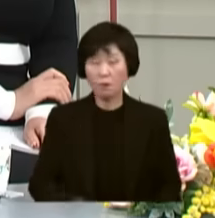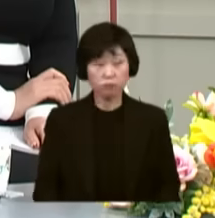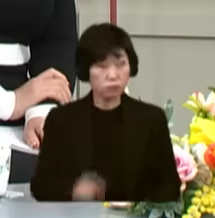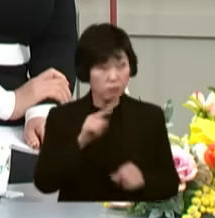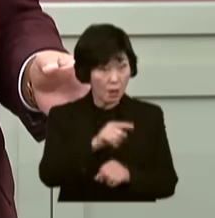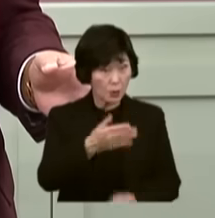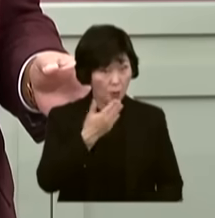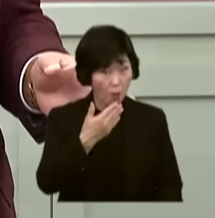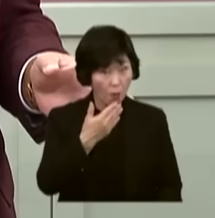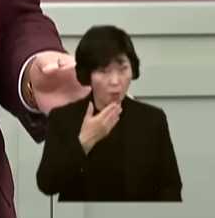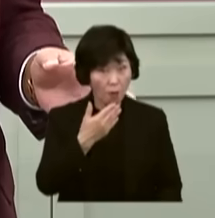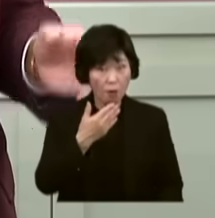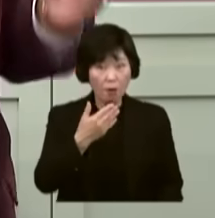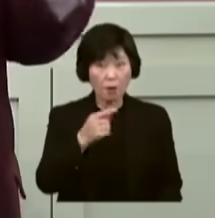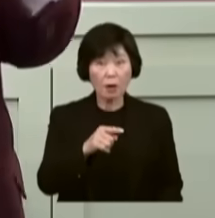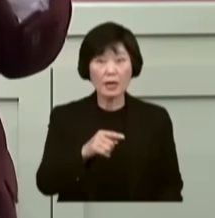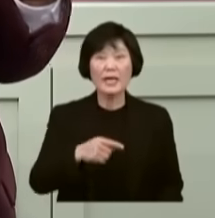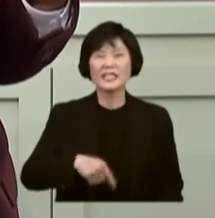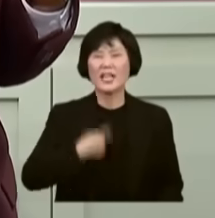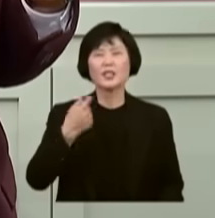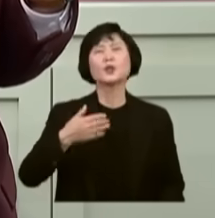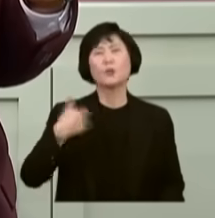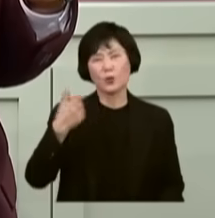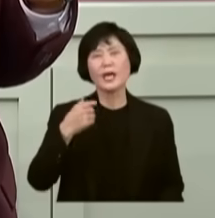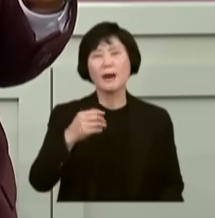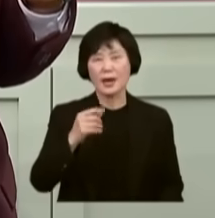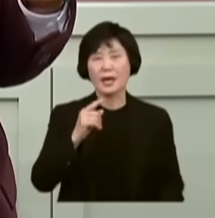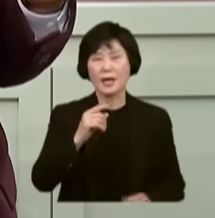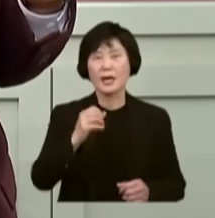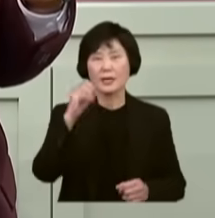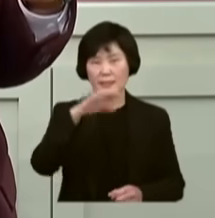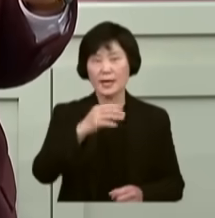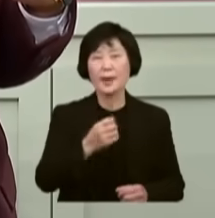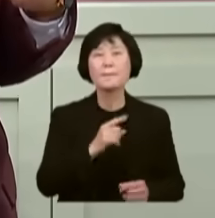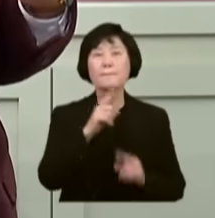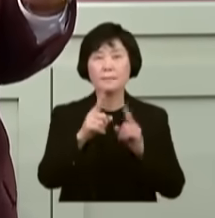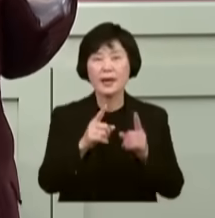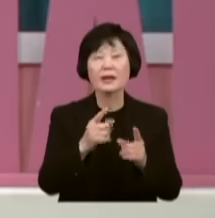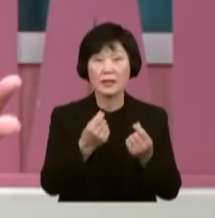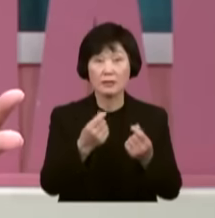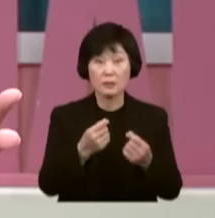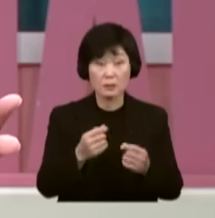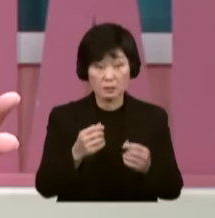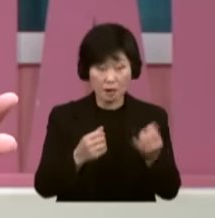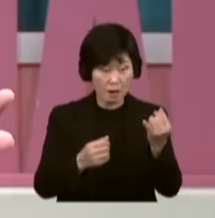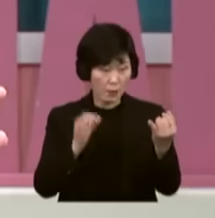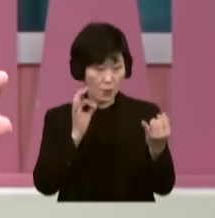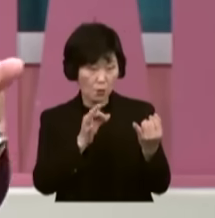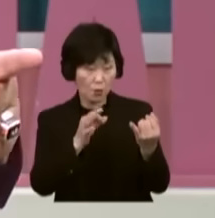나가서 먹으라는 그게 자기도 모르게 얘기한 것 같은 느낌이 드는데 내가 딱 돌아보니까 옷도 이상한 거 입고